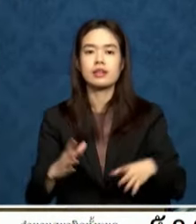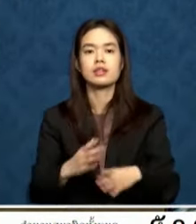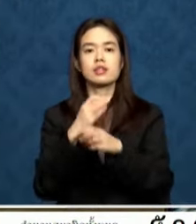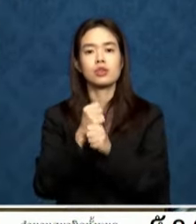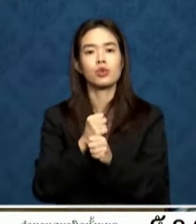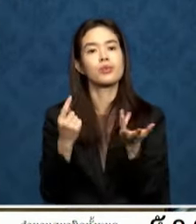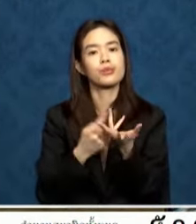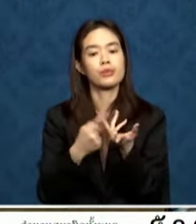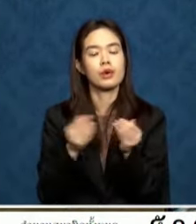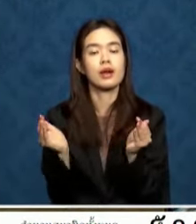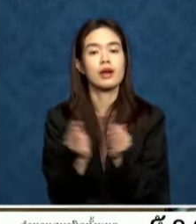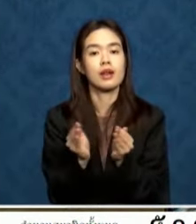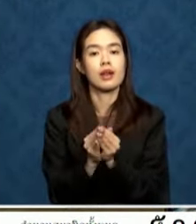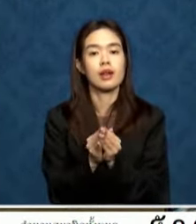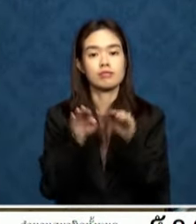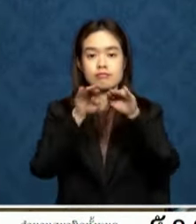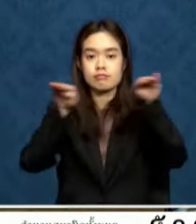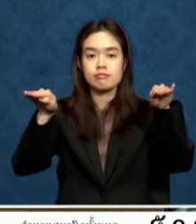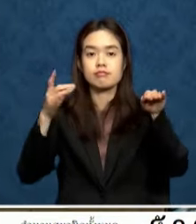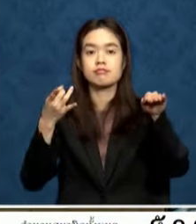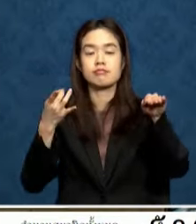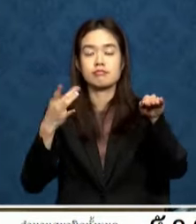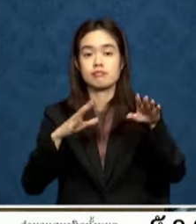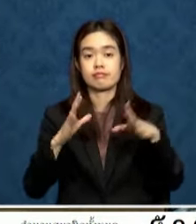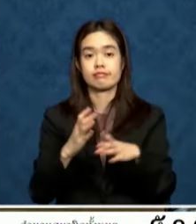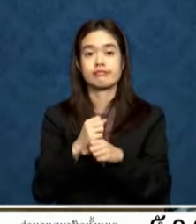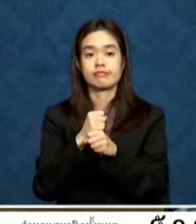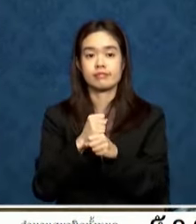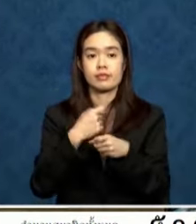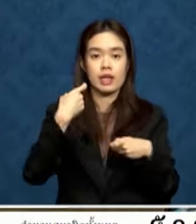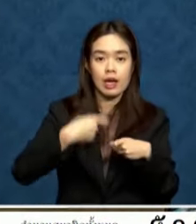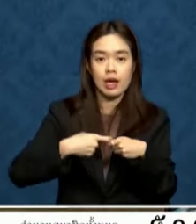ถ้าหากว่าจะพูดว่าให้ง่ายให้ยาก